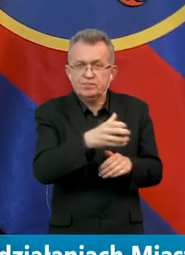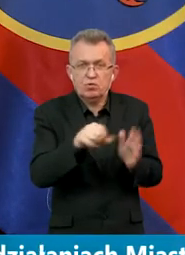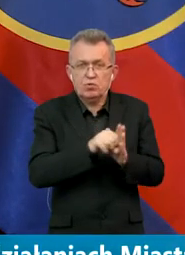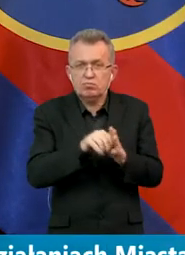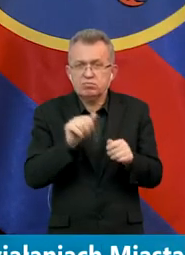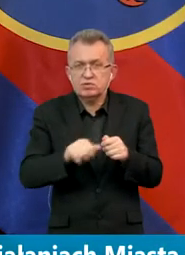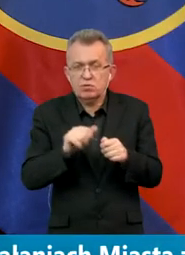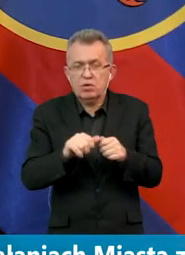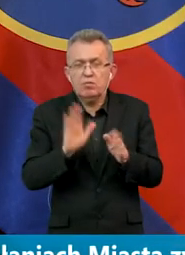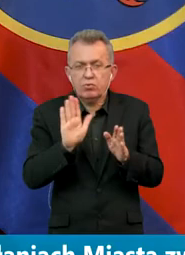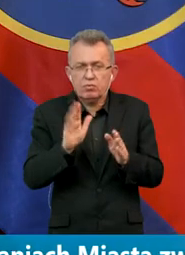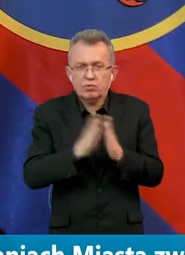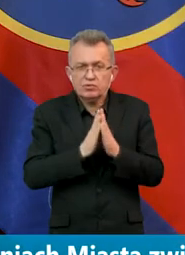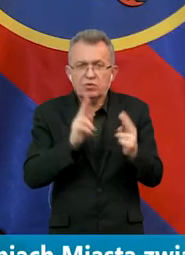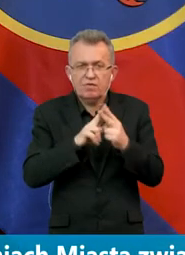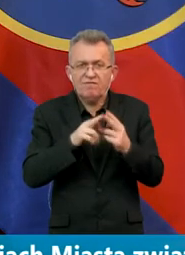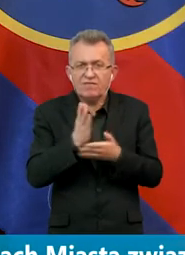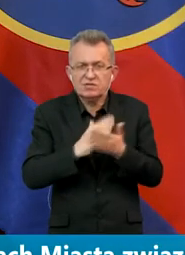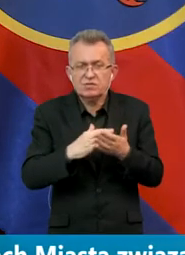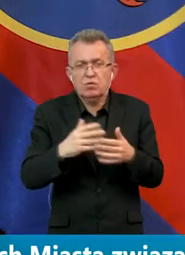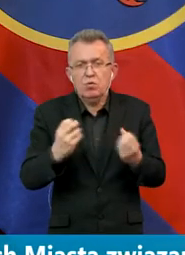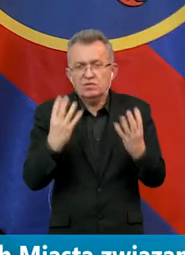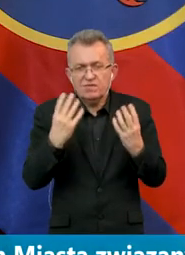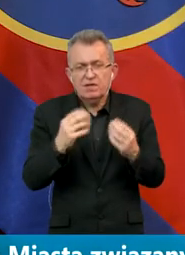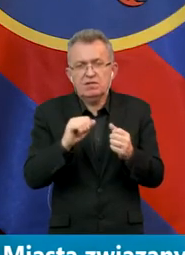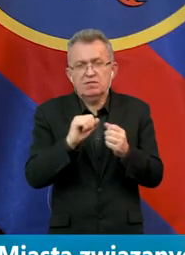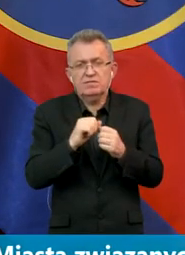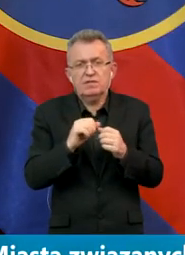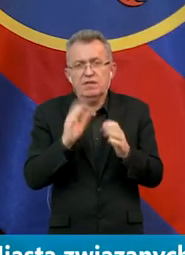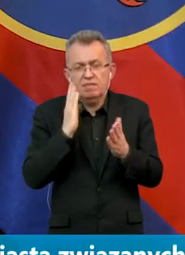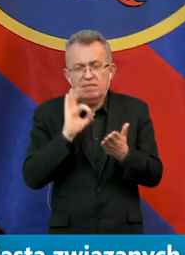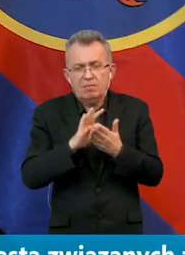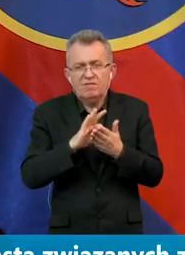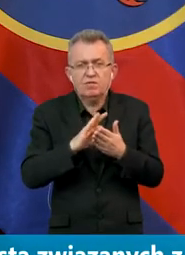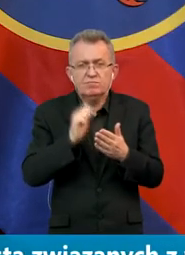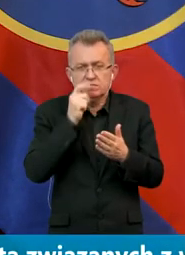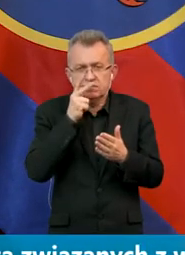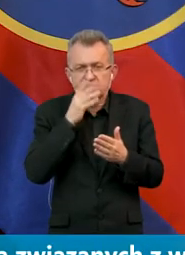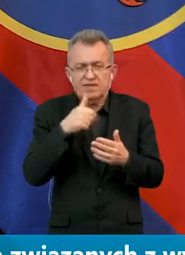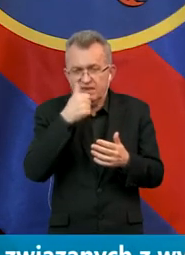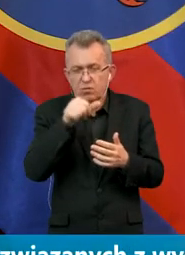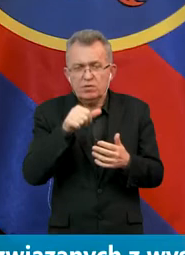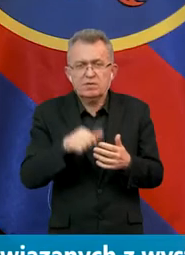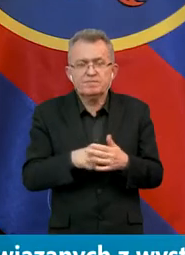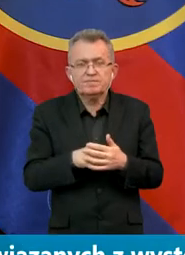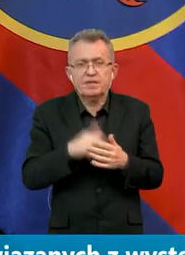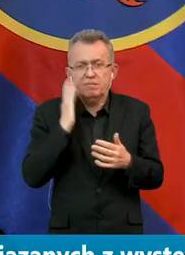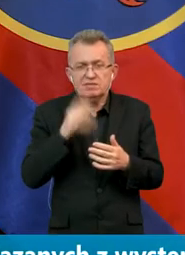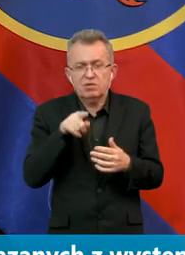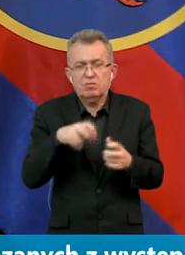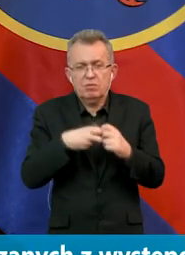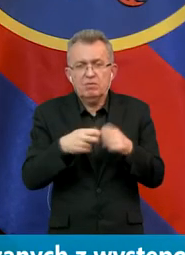więc proszę się kontaktować z Wydziałem Oświaty, wchodzić na stronę. Na pewno w ciągu najbliższych tygodni będziemy te